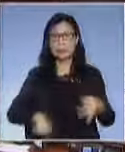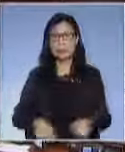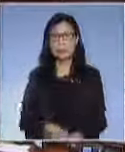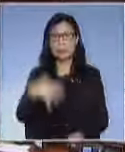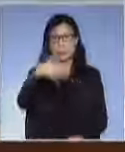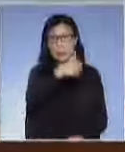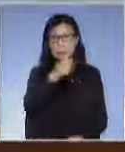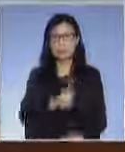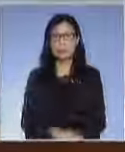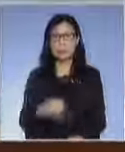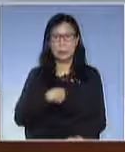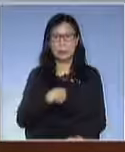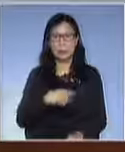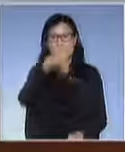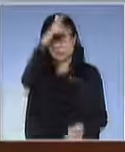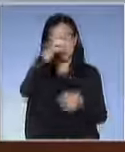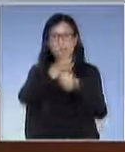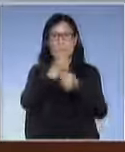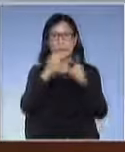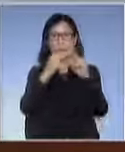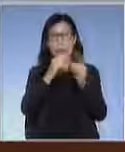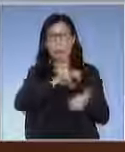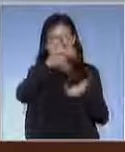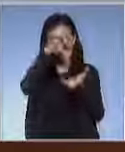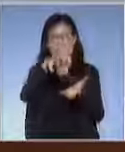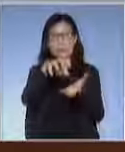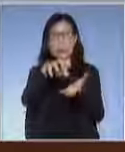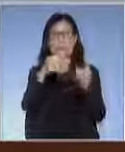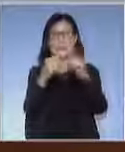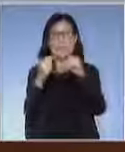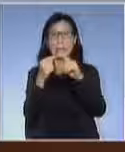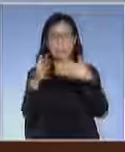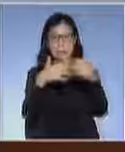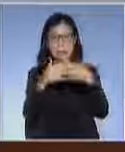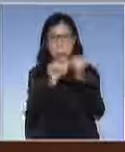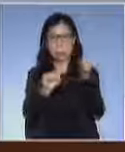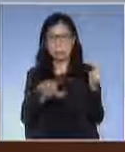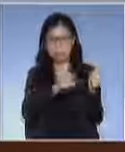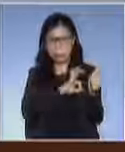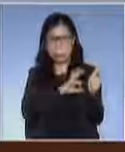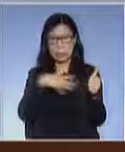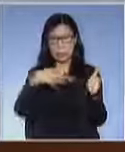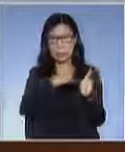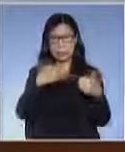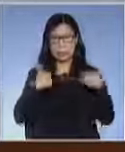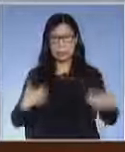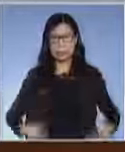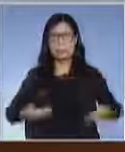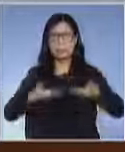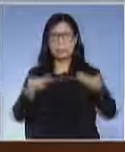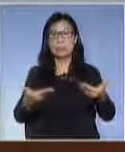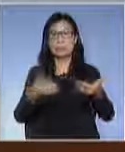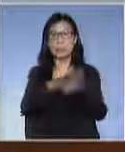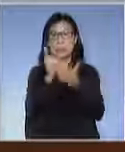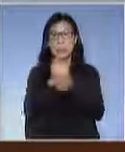主席，我以公務員及資助機構員工事務委員會主席身份，提交本年度的